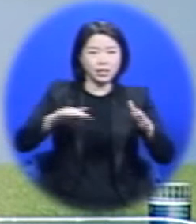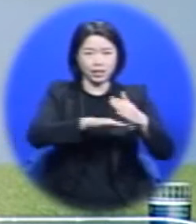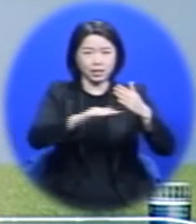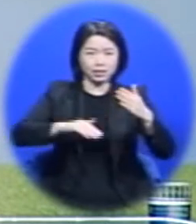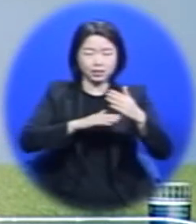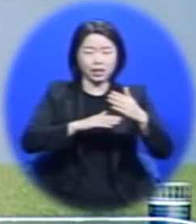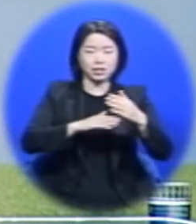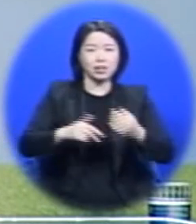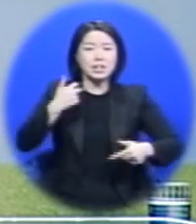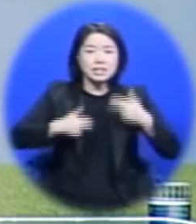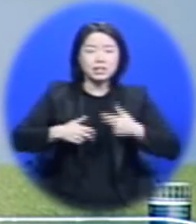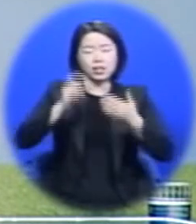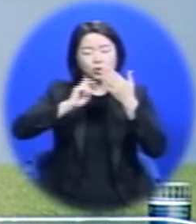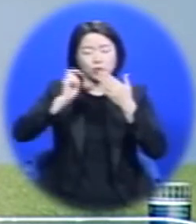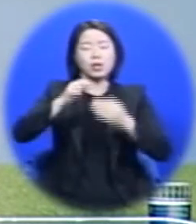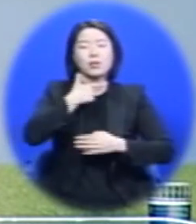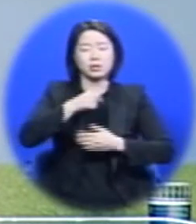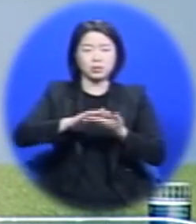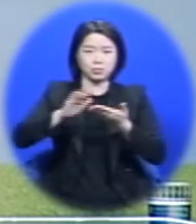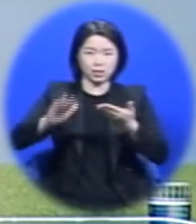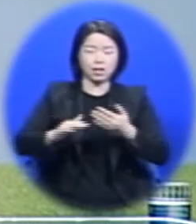아래에서 즐거이 노래하렵니다.